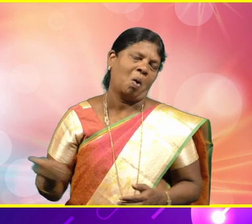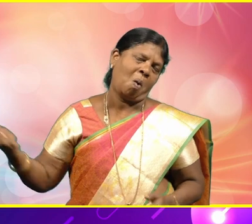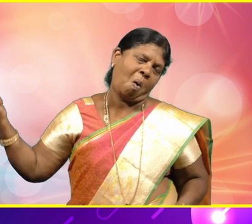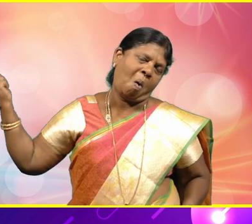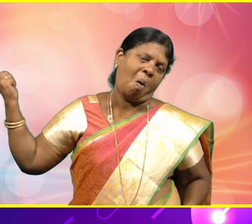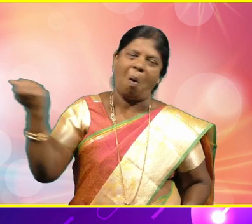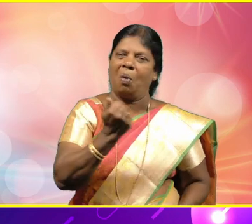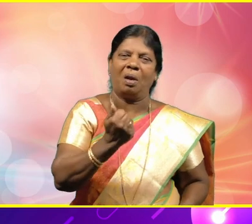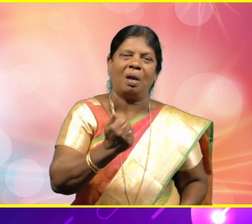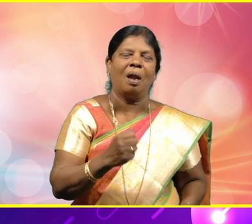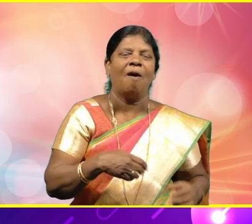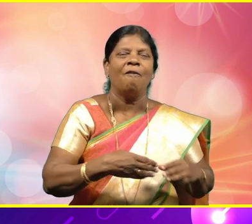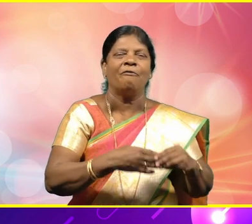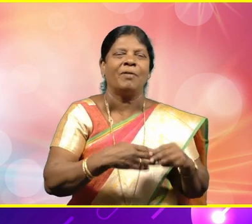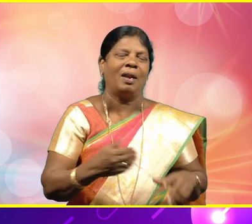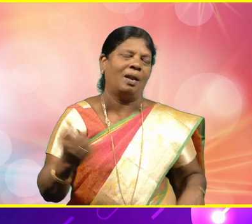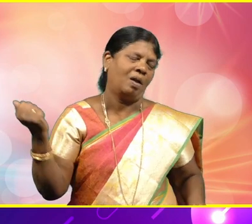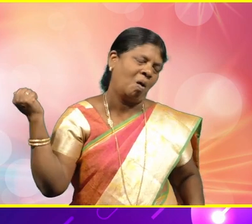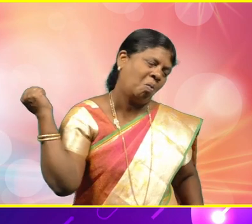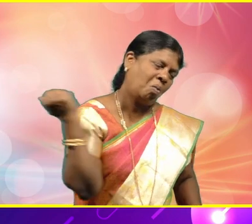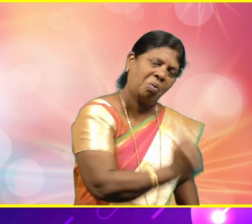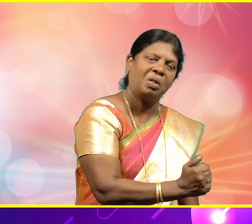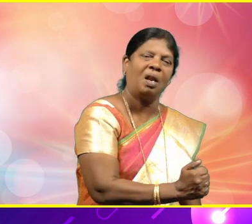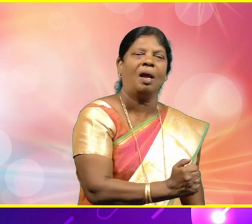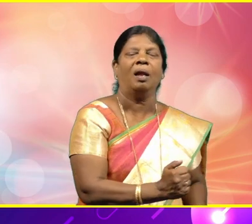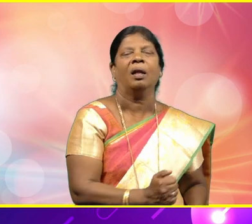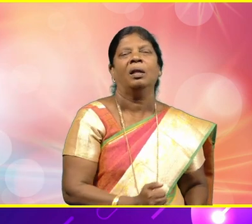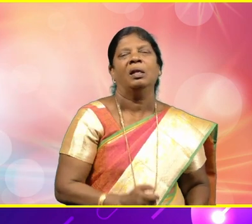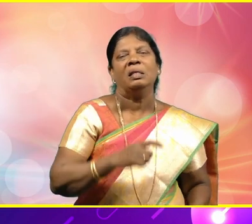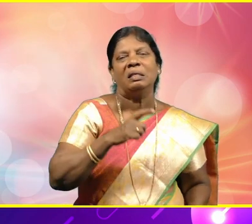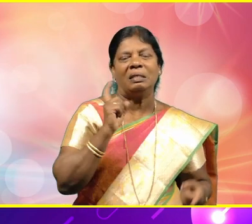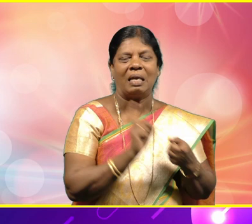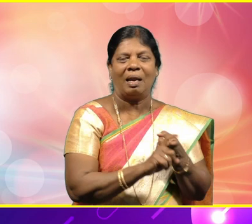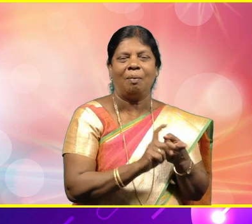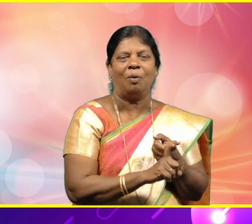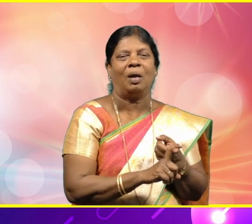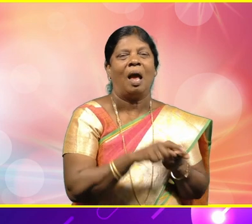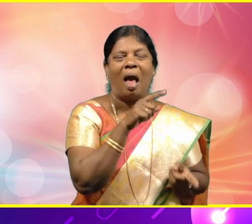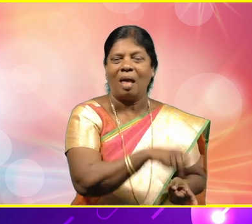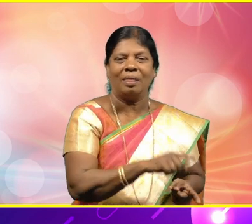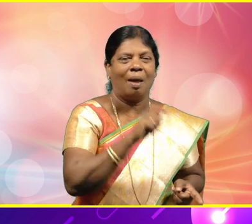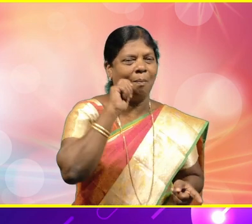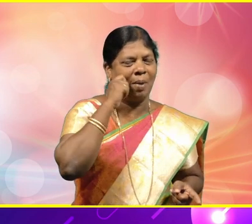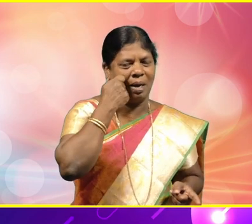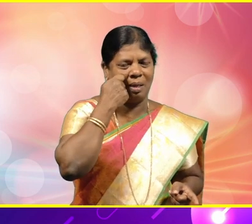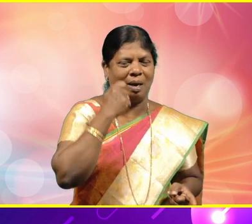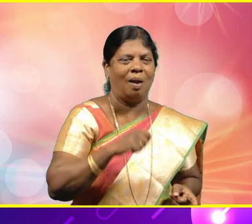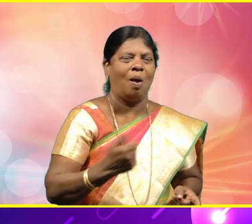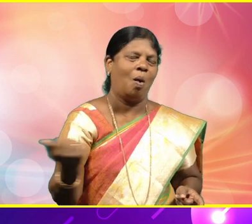ஓங்கி தனது நண்பனை தன்னோடு விளையாடின சண்டை போட்ட அந்த நபரை